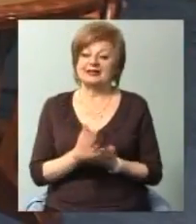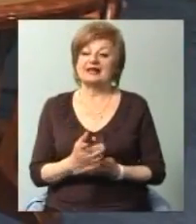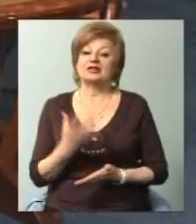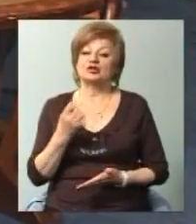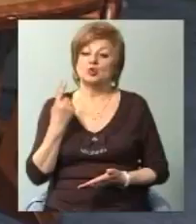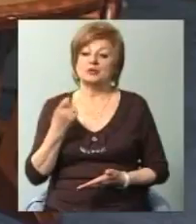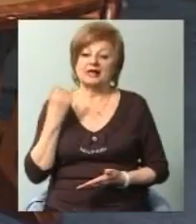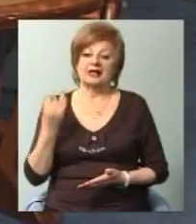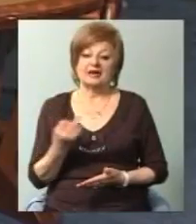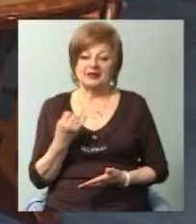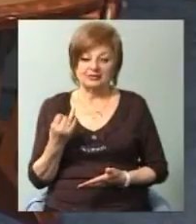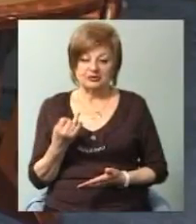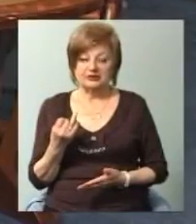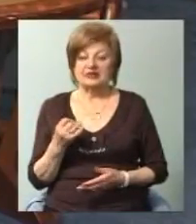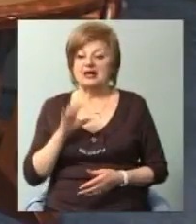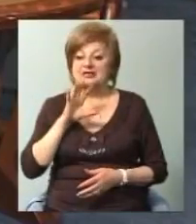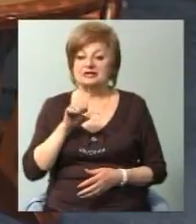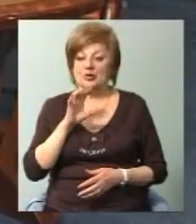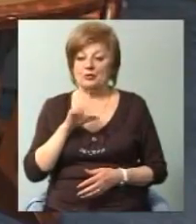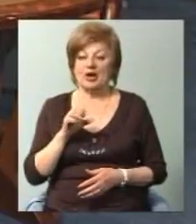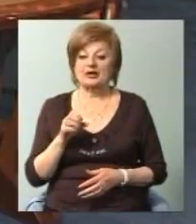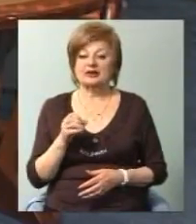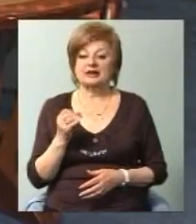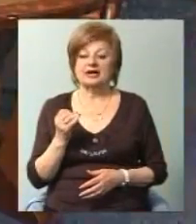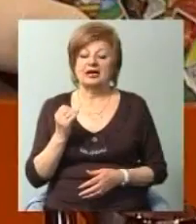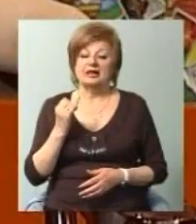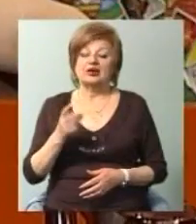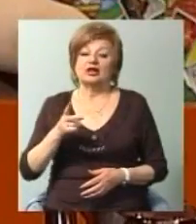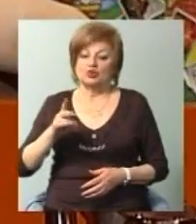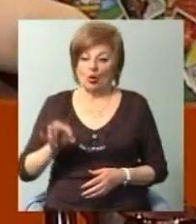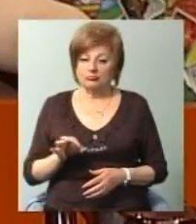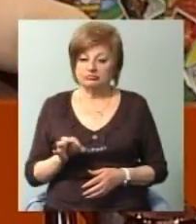порода собак, як Акіта Іну. Що тобі говорить ця назва Акіта Іну?